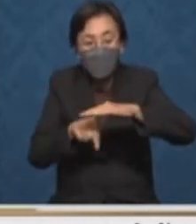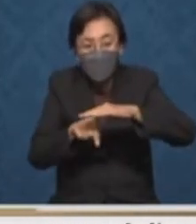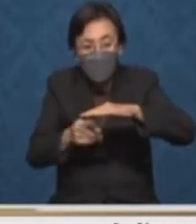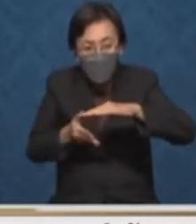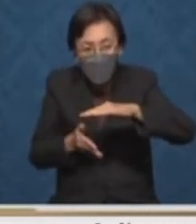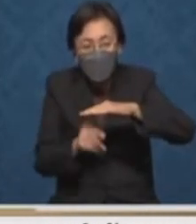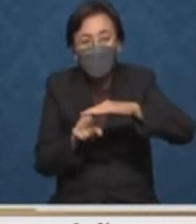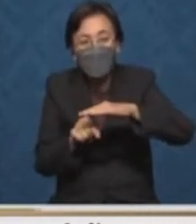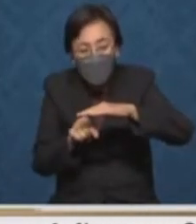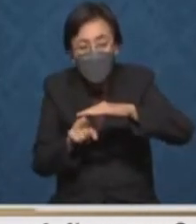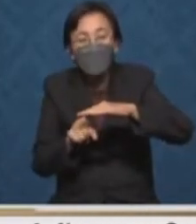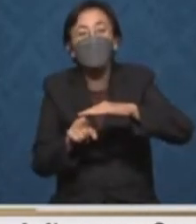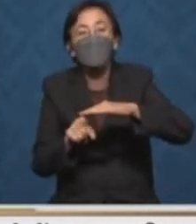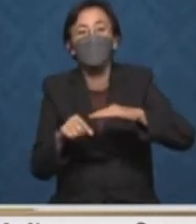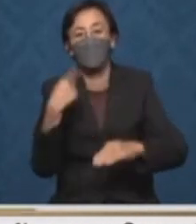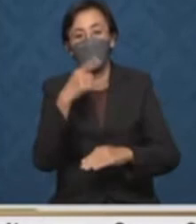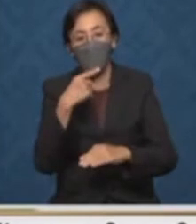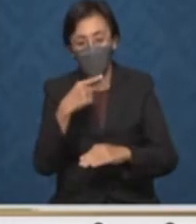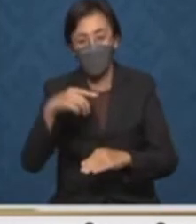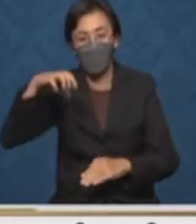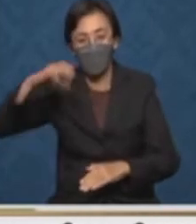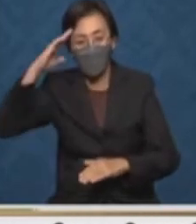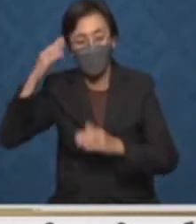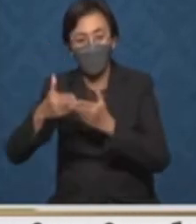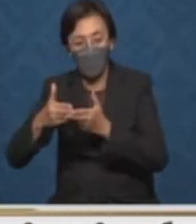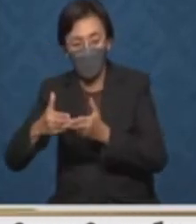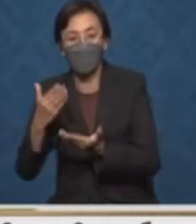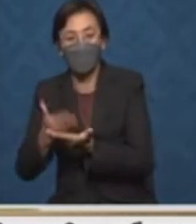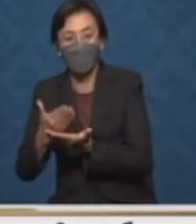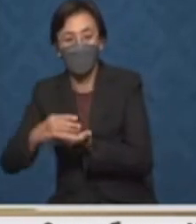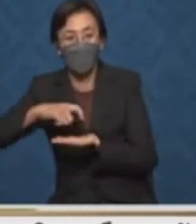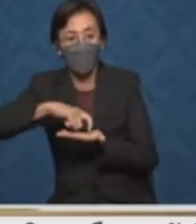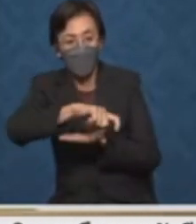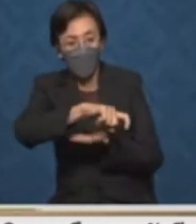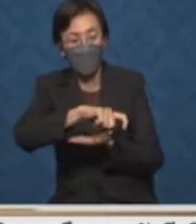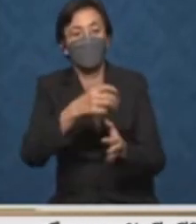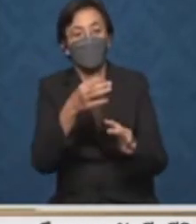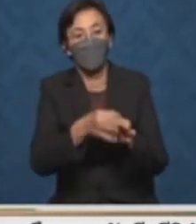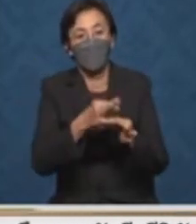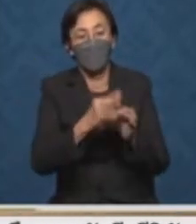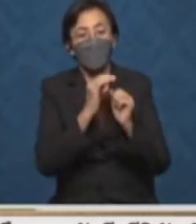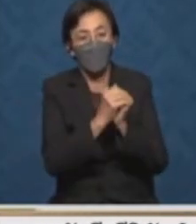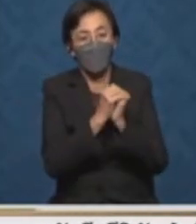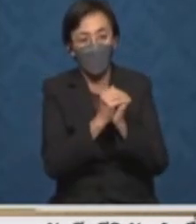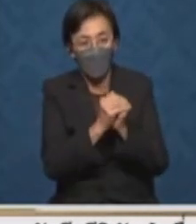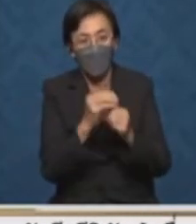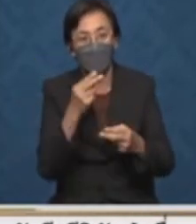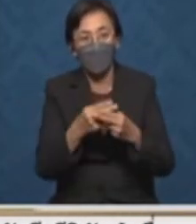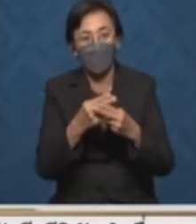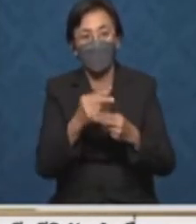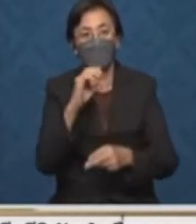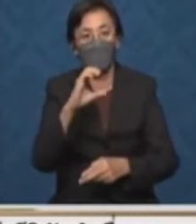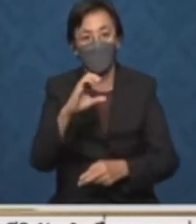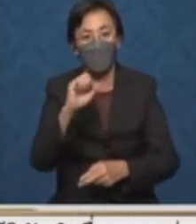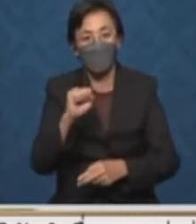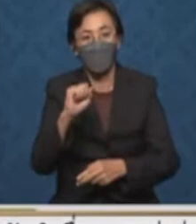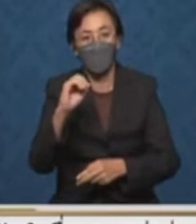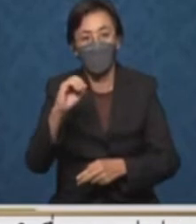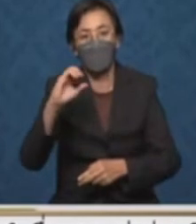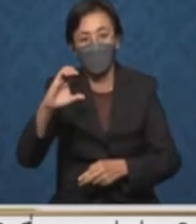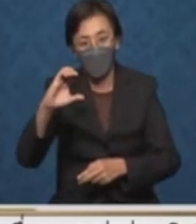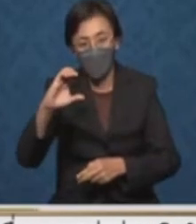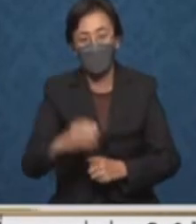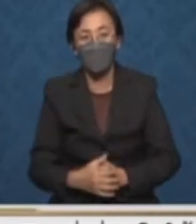นี่ยจะต้องโอนเงินค่าเรือดำน้ำเนี่ยไปที่ Bank of China ที่ปักกิ่งชื่อบัญชี CSOC สไลด์ถัดไป